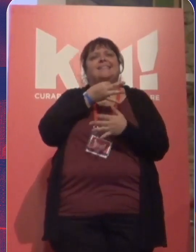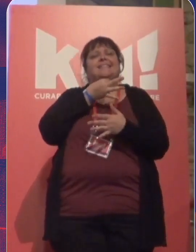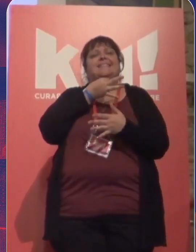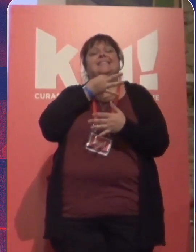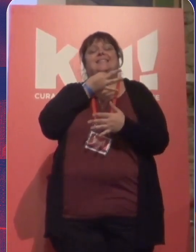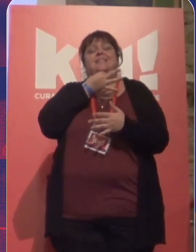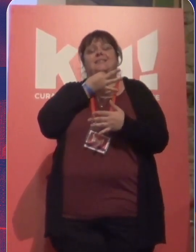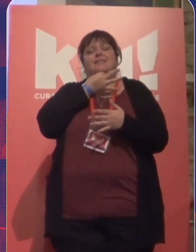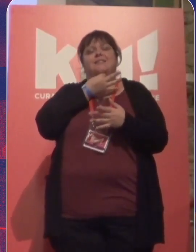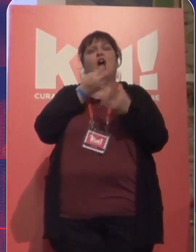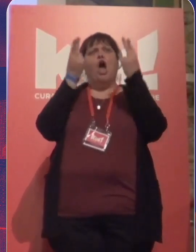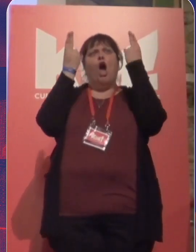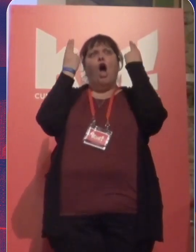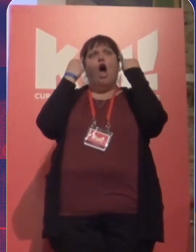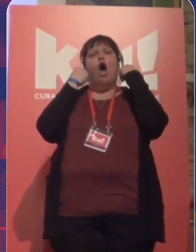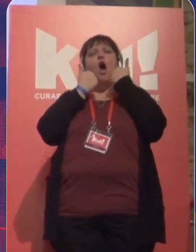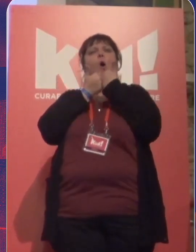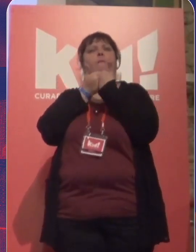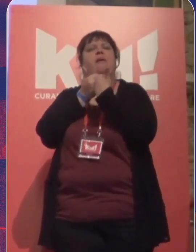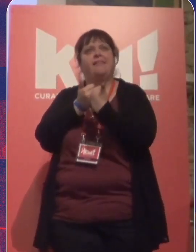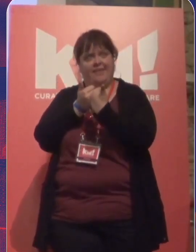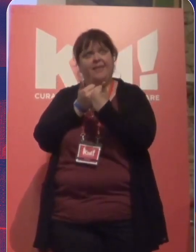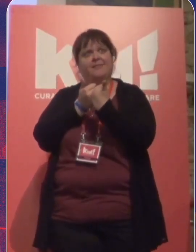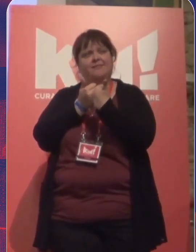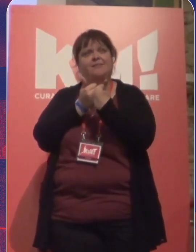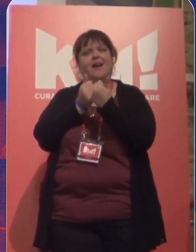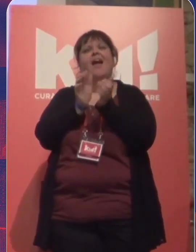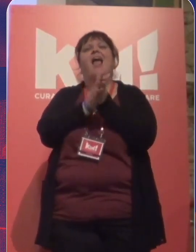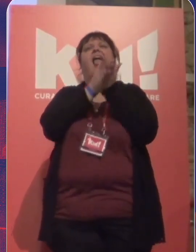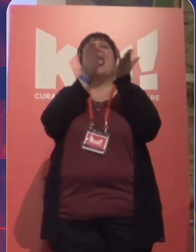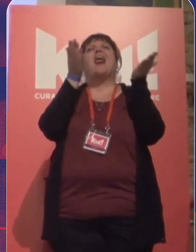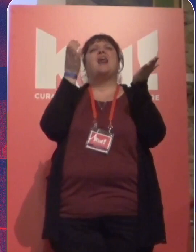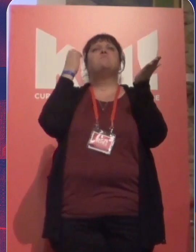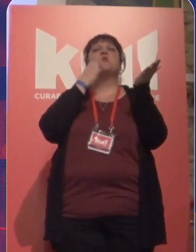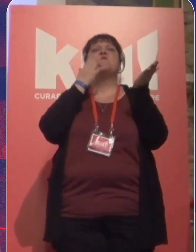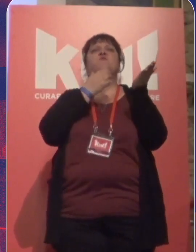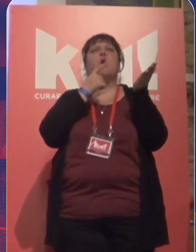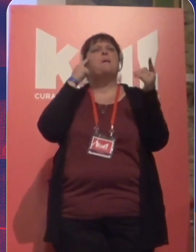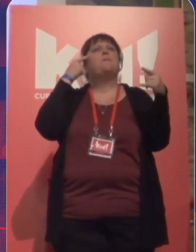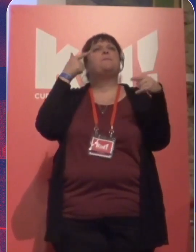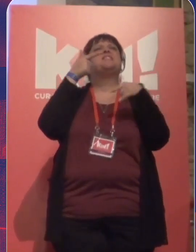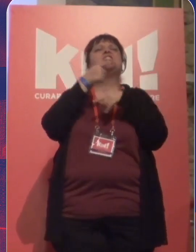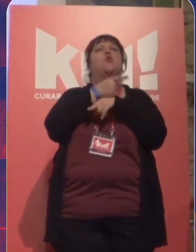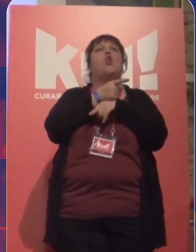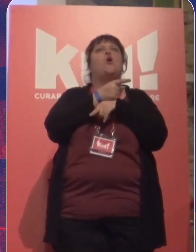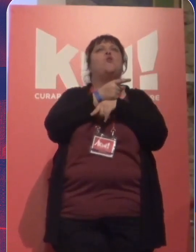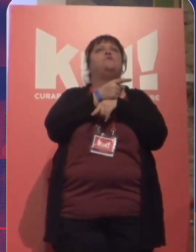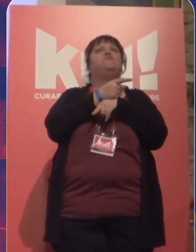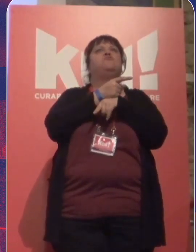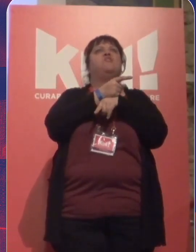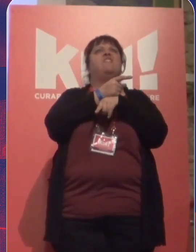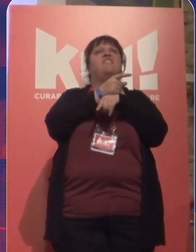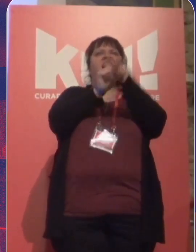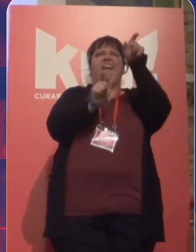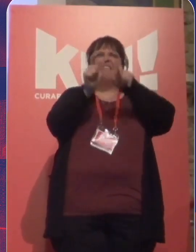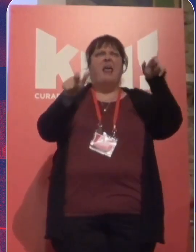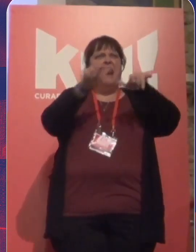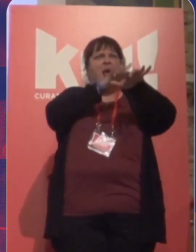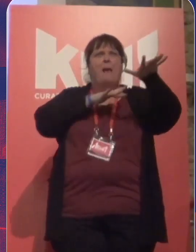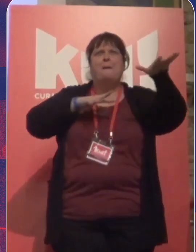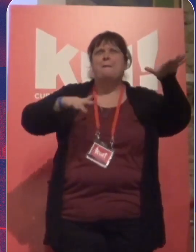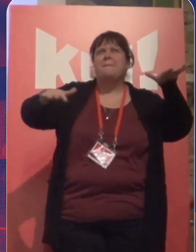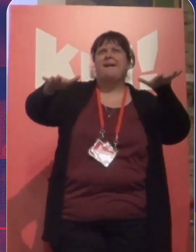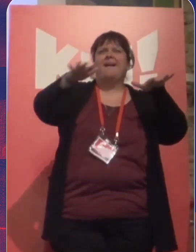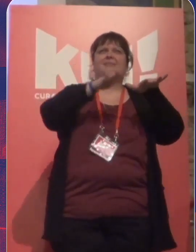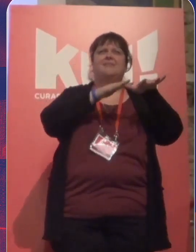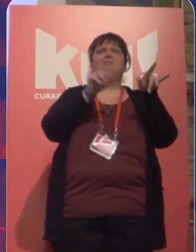le masse la7 dell'obbedienza e esiste cioè la tendenza dell'umano a preferire la schiavitù alla